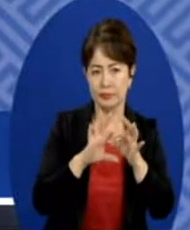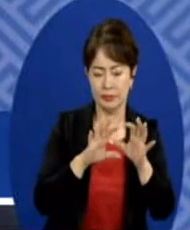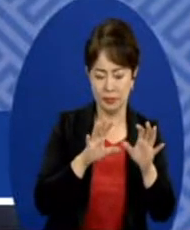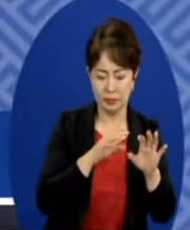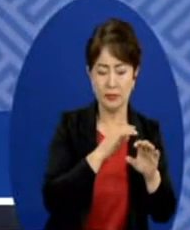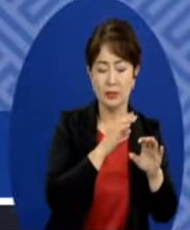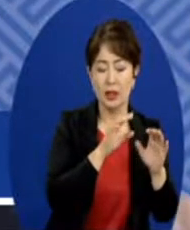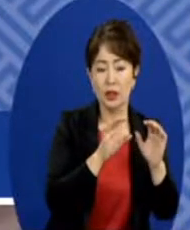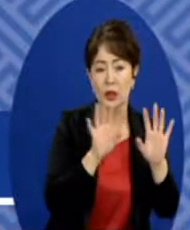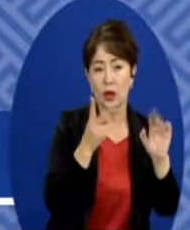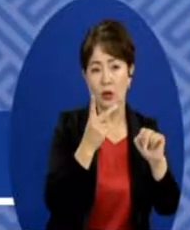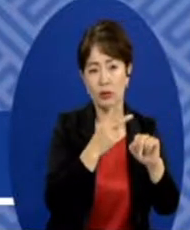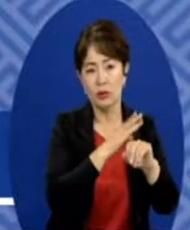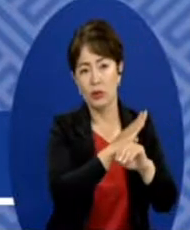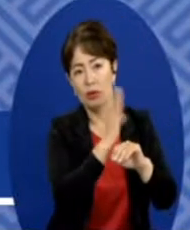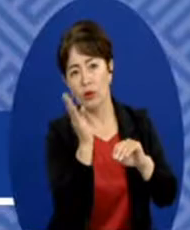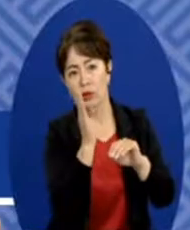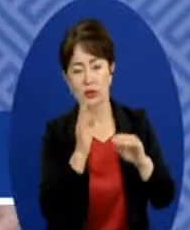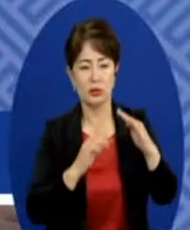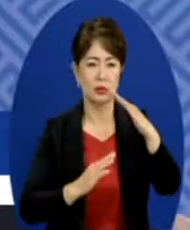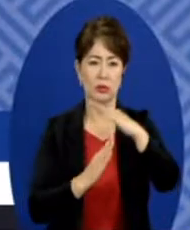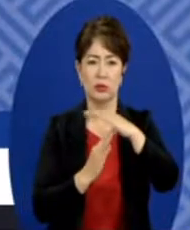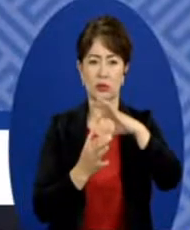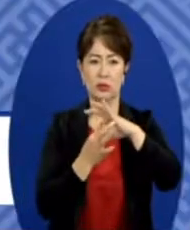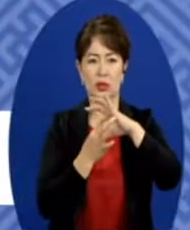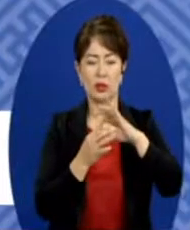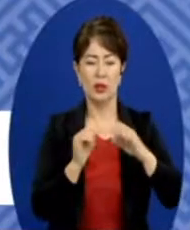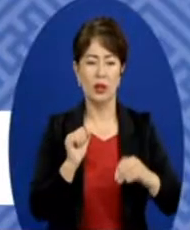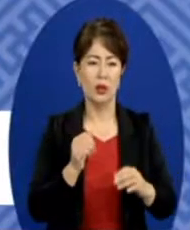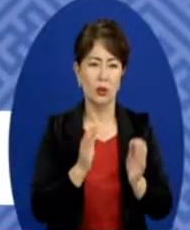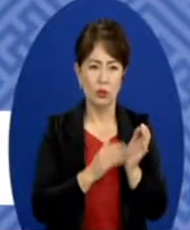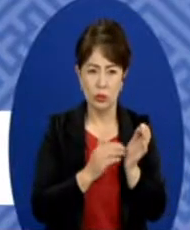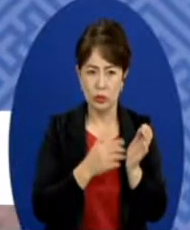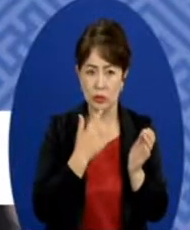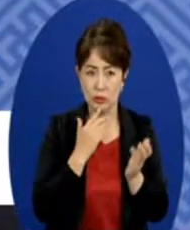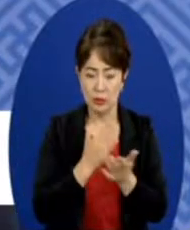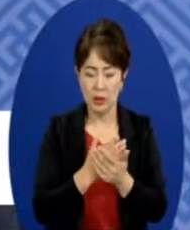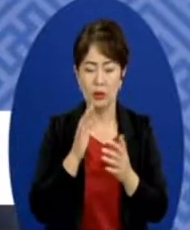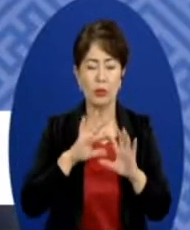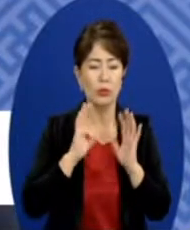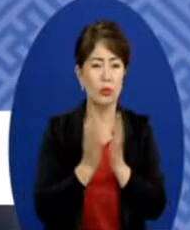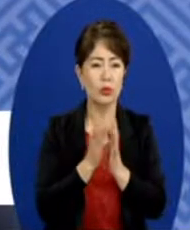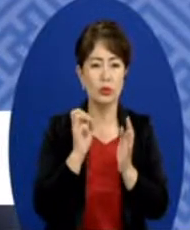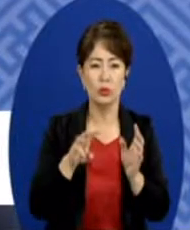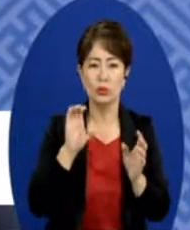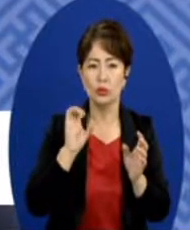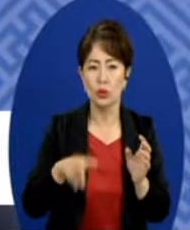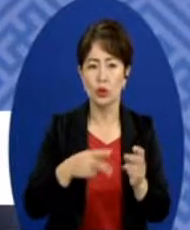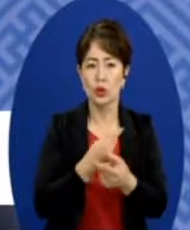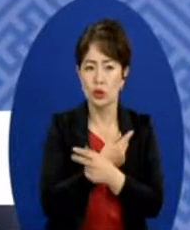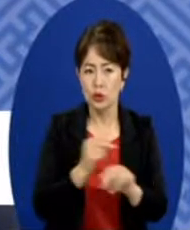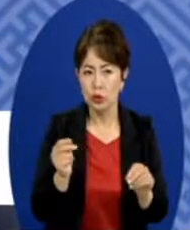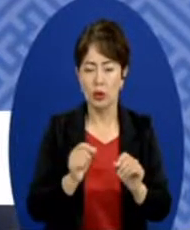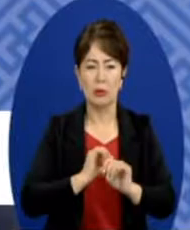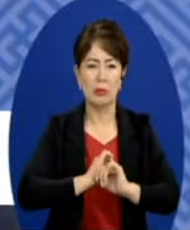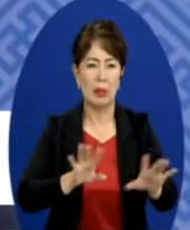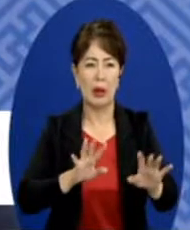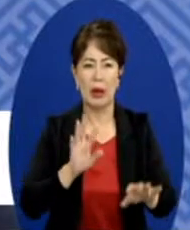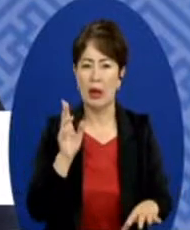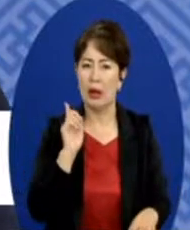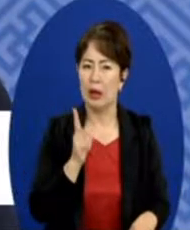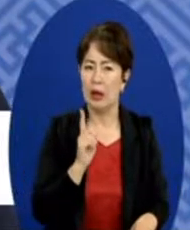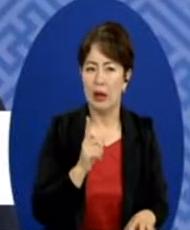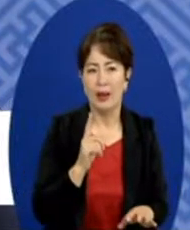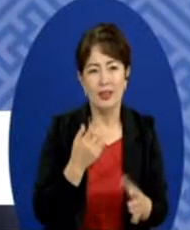үйлчлэгээ идэвхжээд эхэлдэг. Тэгэхээр 24 цаг гэдгийг хязгаарлахаар бас учир дутагдaltaа. Одоо бүх зүйлийг сул чөлөөтэй ингээд тавьчиж байгаа юм биш үсттэй